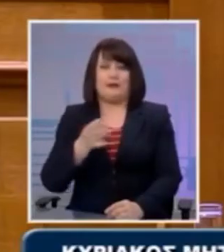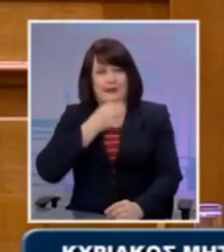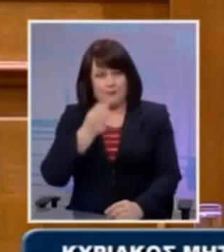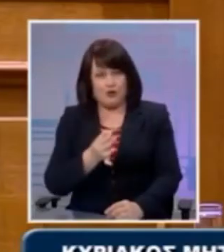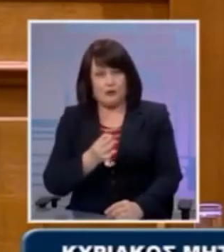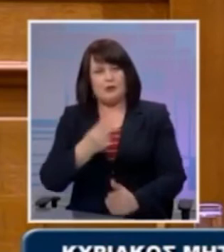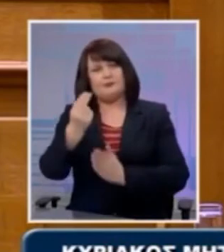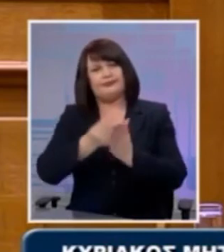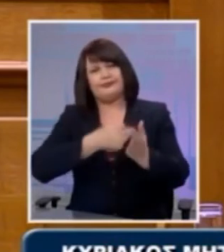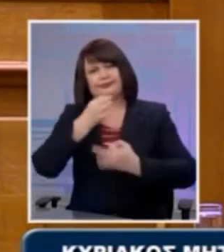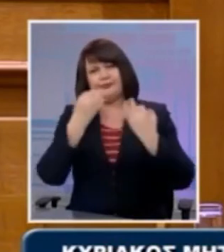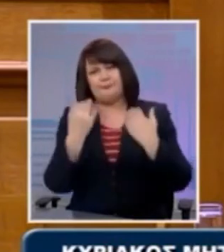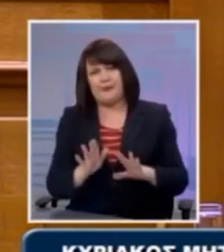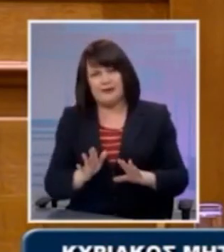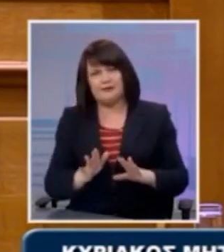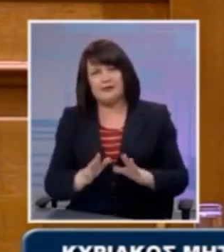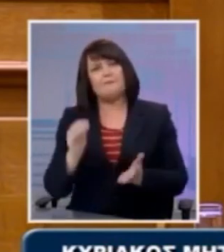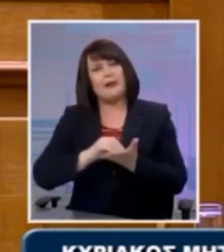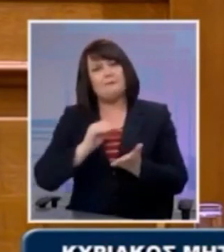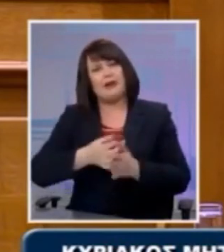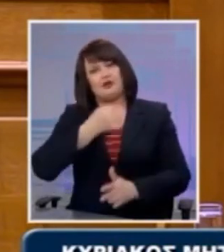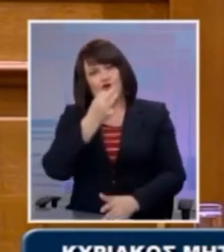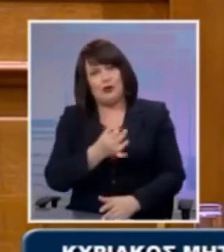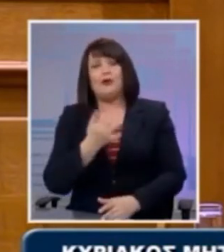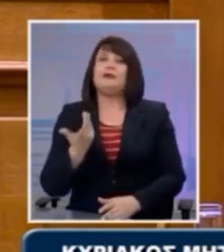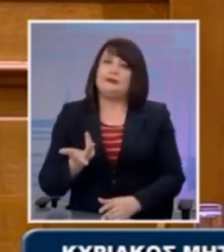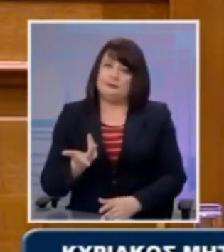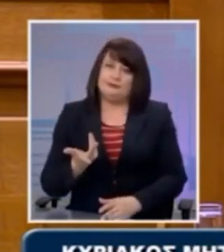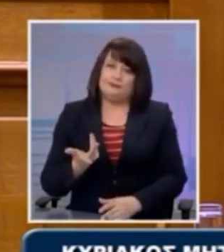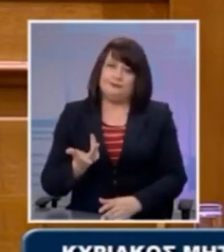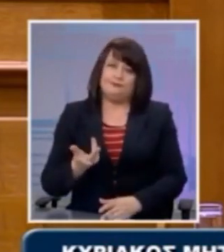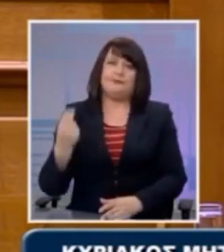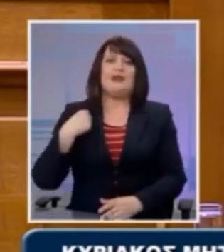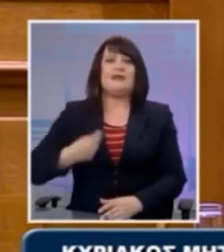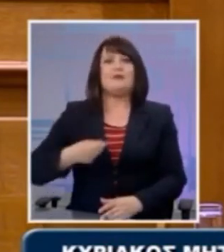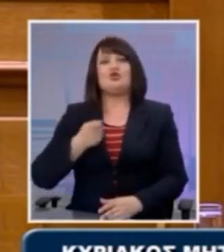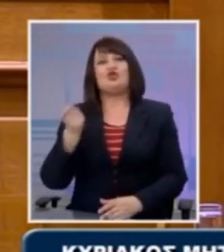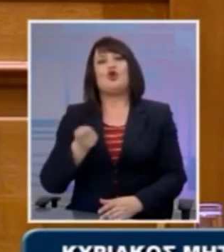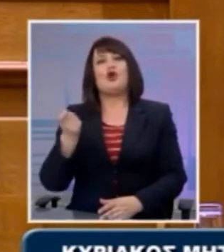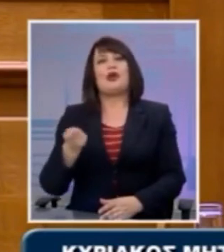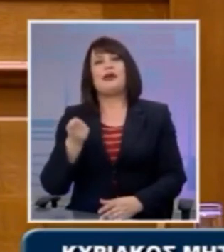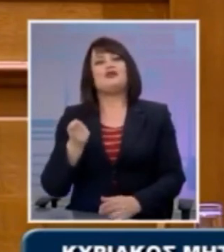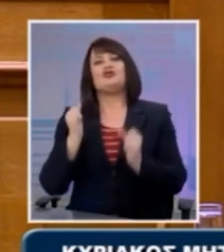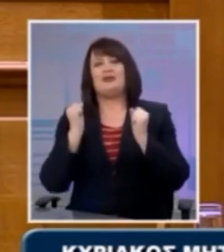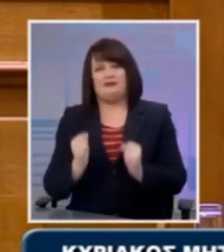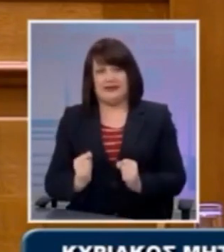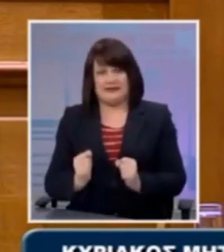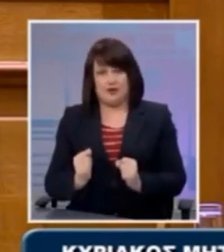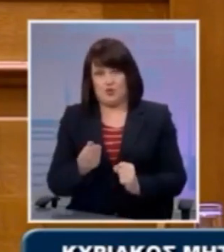Σας το έχω πει πολλές φορές, σας το επαναλαμβάνω και σήμερα. Το δημόσιο χρέος δεν είναι το πιο θεμελιώδες